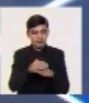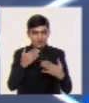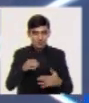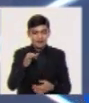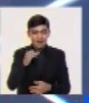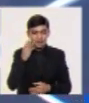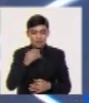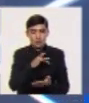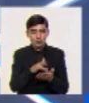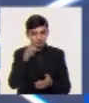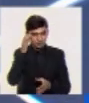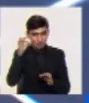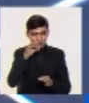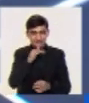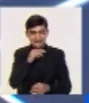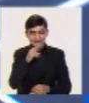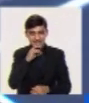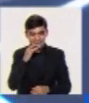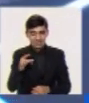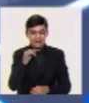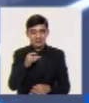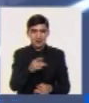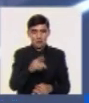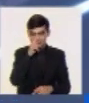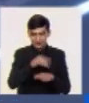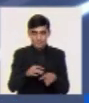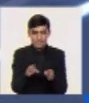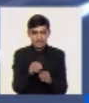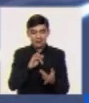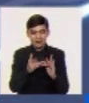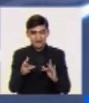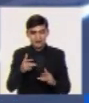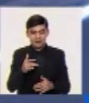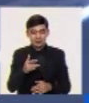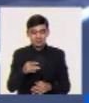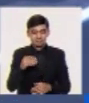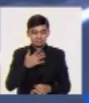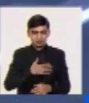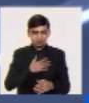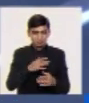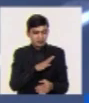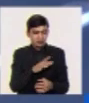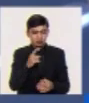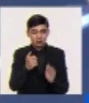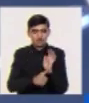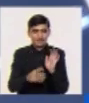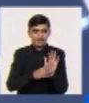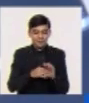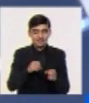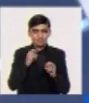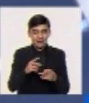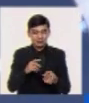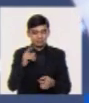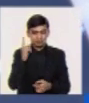қаласының білім басқармасы, цифрландыру басқармасымен және аудандық әкімдіктермен бірлесіп, интернет жылдамдығы төмен 169 мекенге қосымша мобильді